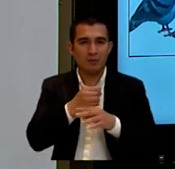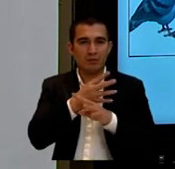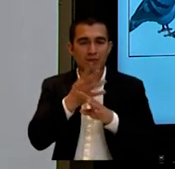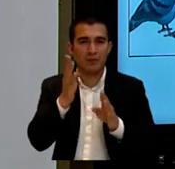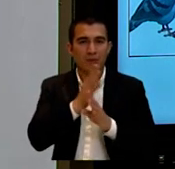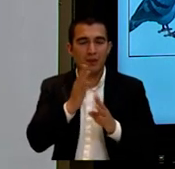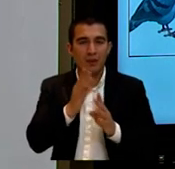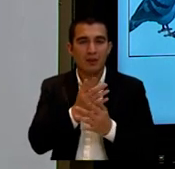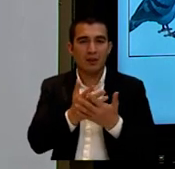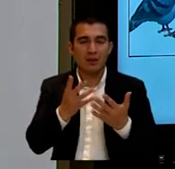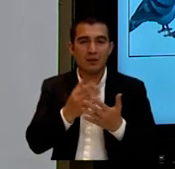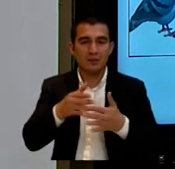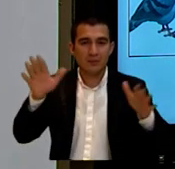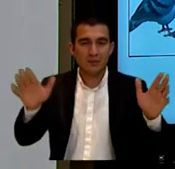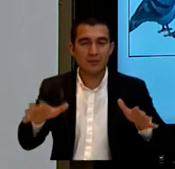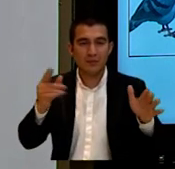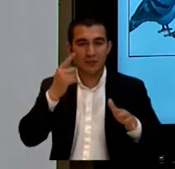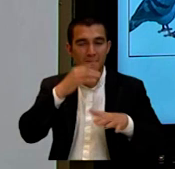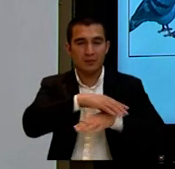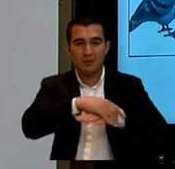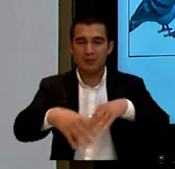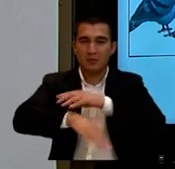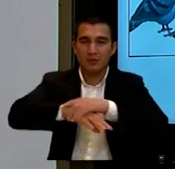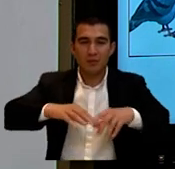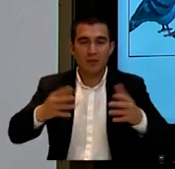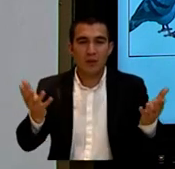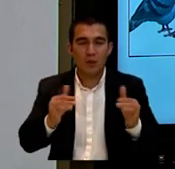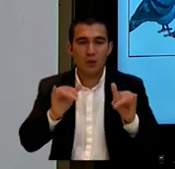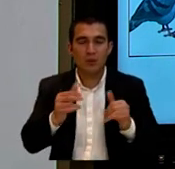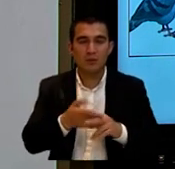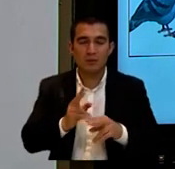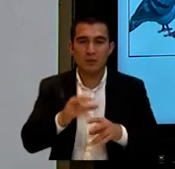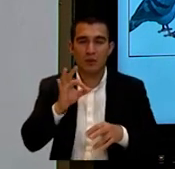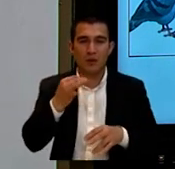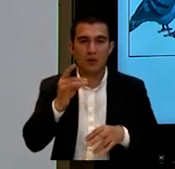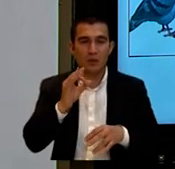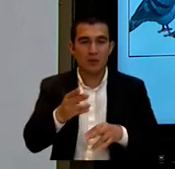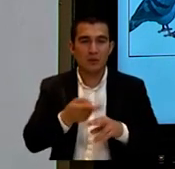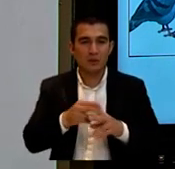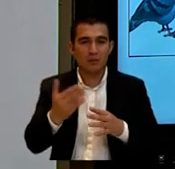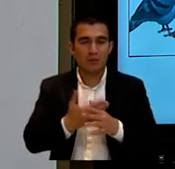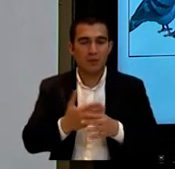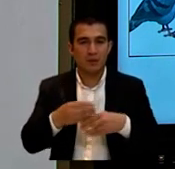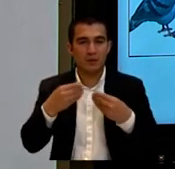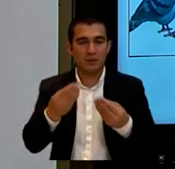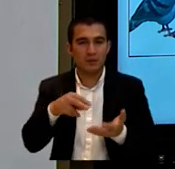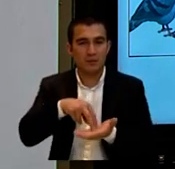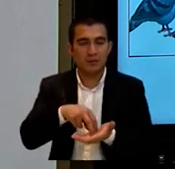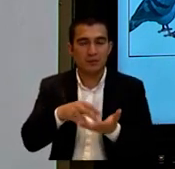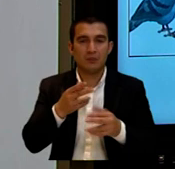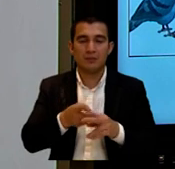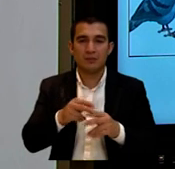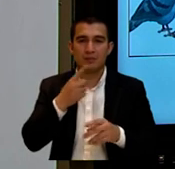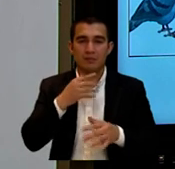қ servicio әрің қындxt болатын, Әдің құшқаны, Ө үш құ құ құшқаны, әу